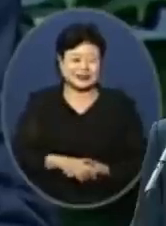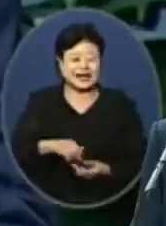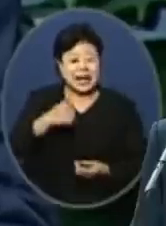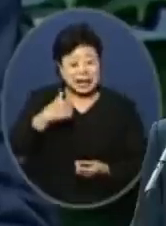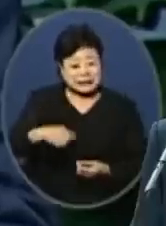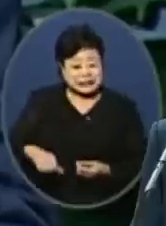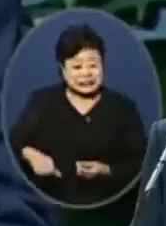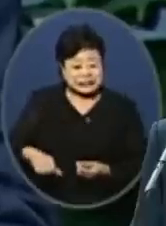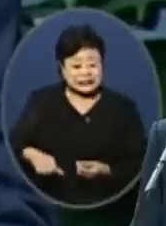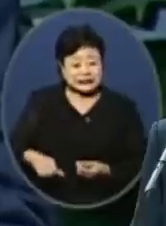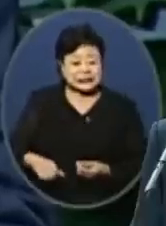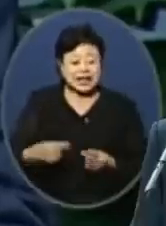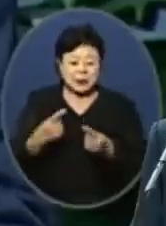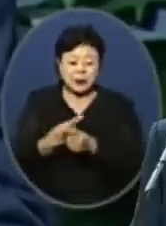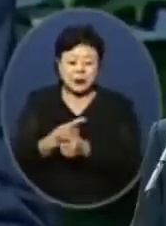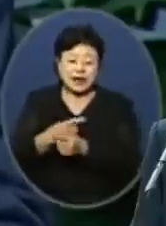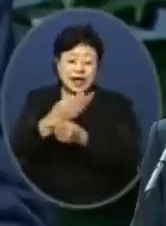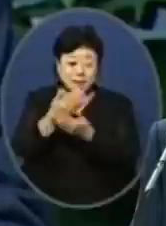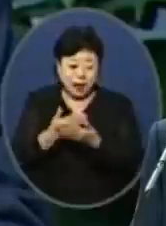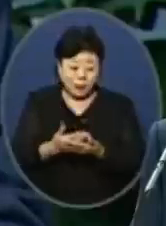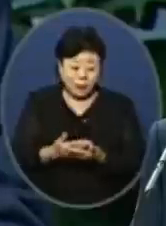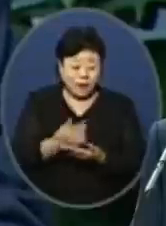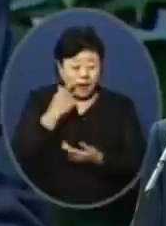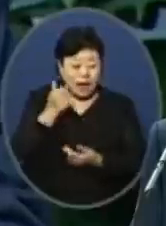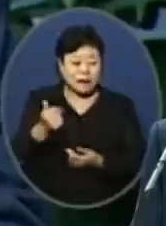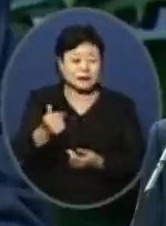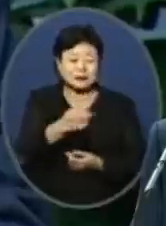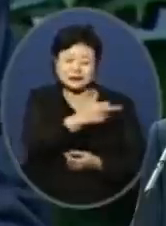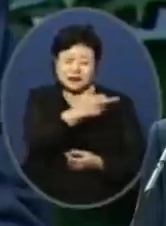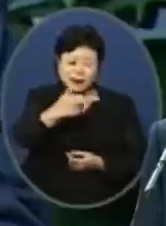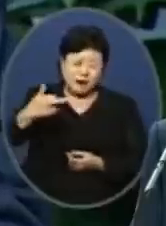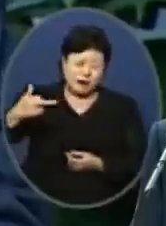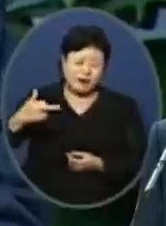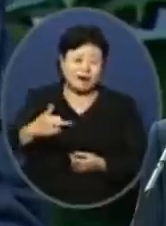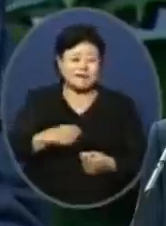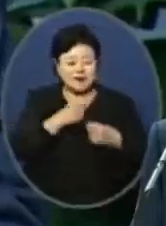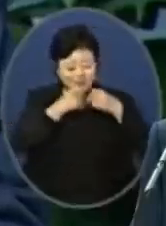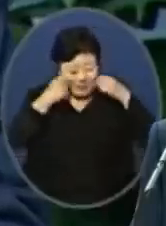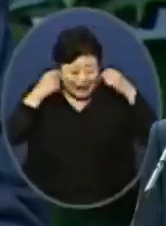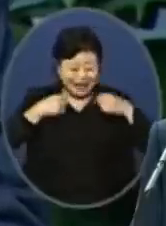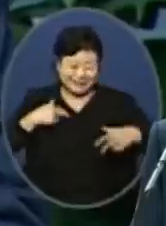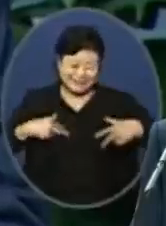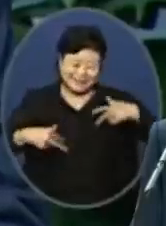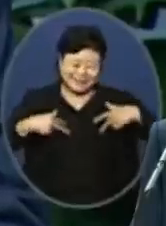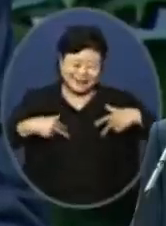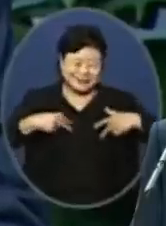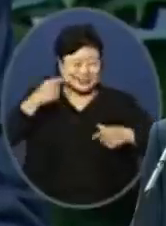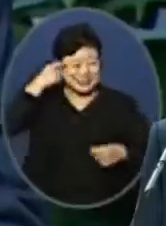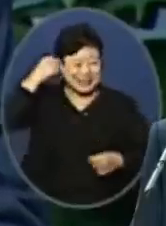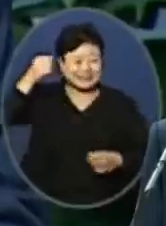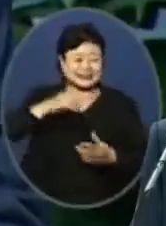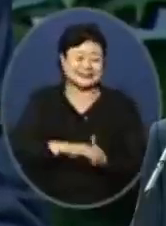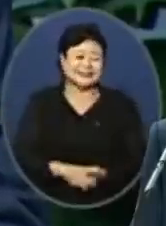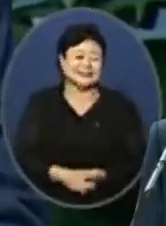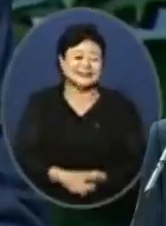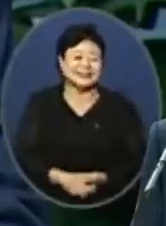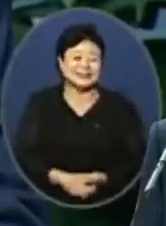자식이 깨어져서 돌아오는 것을 아버지는 너무나 반갑고 기쁘게 생각하신 것입니다.